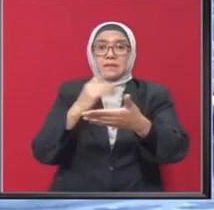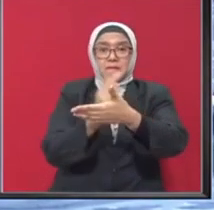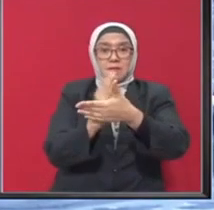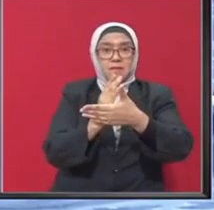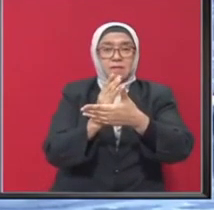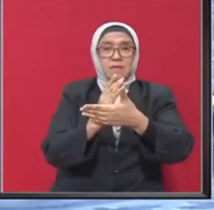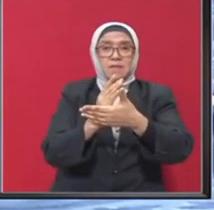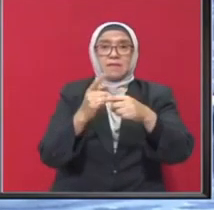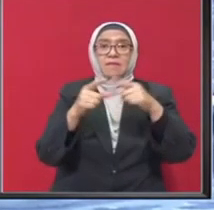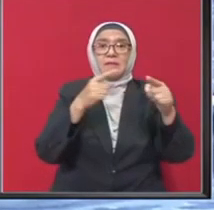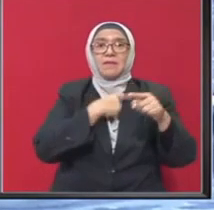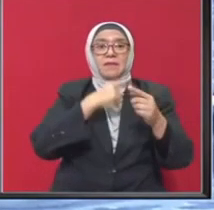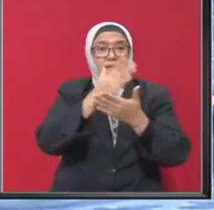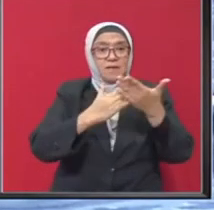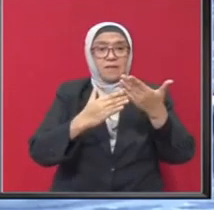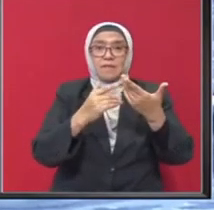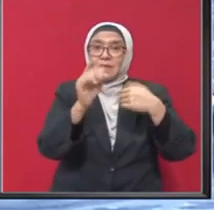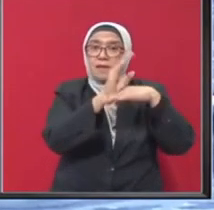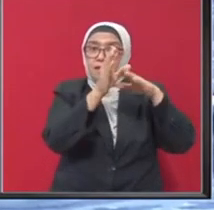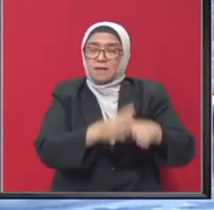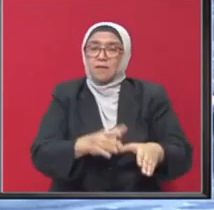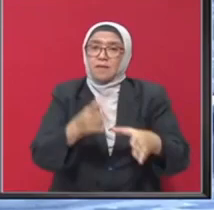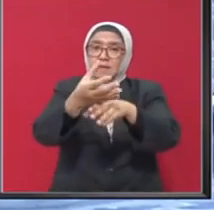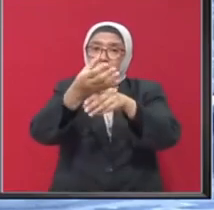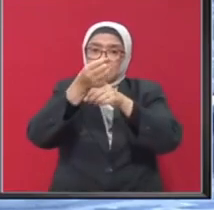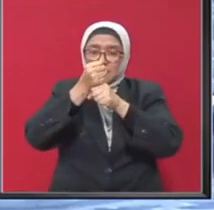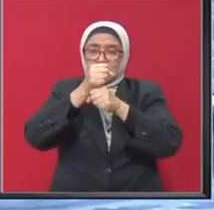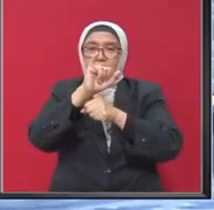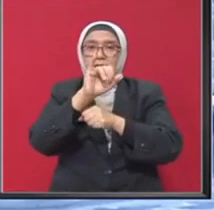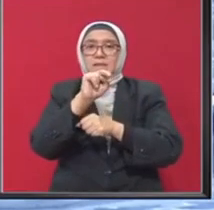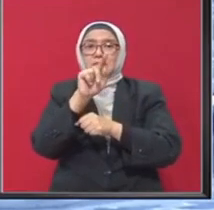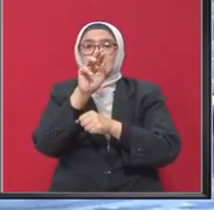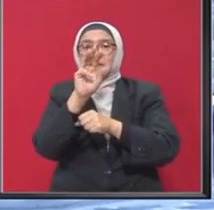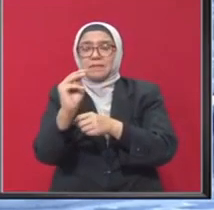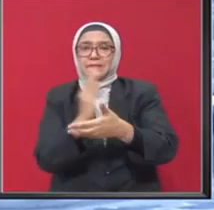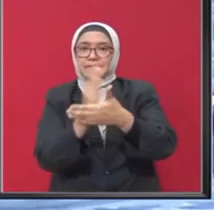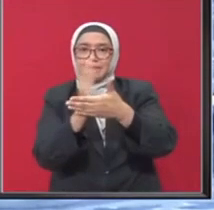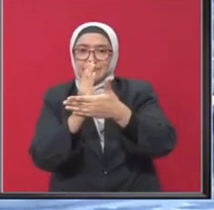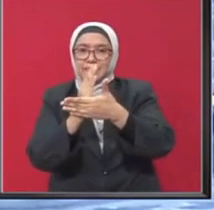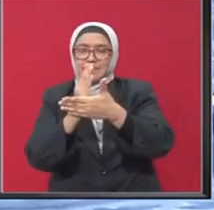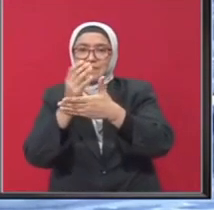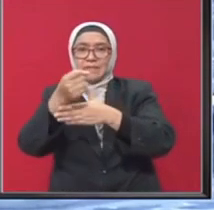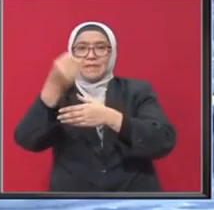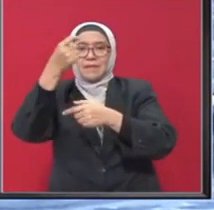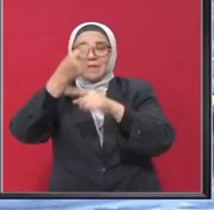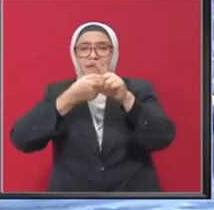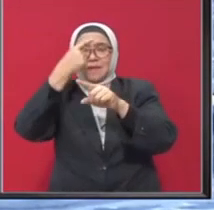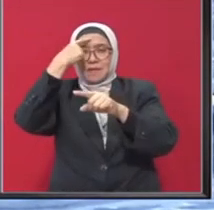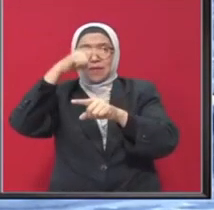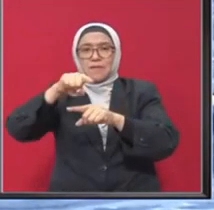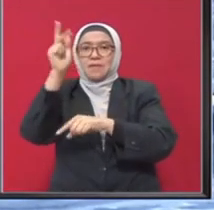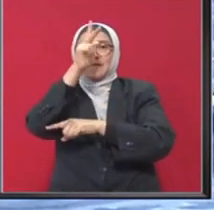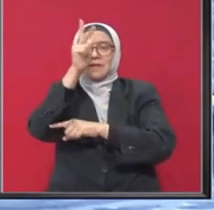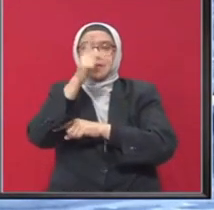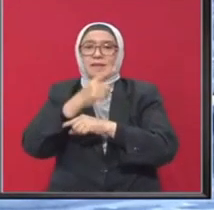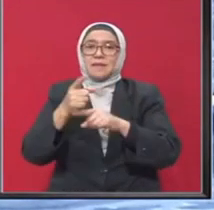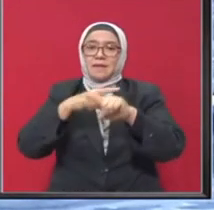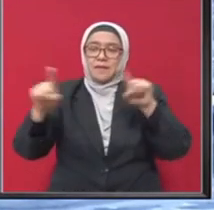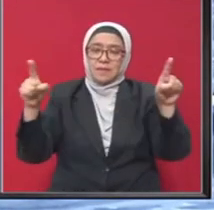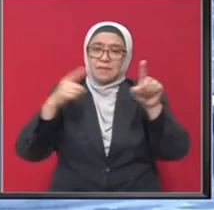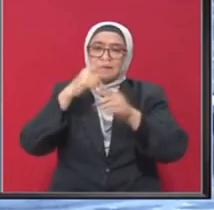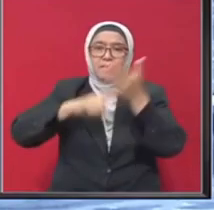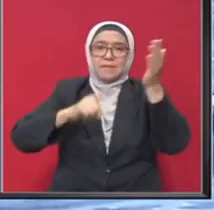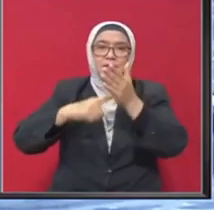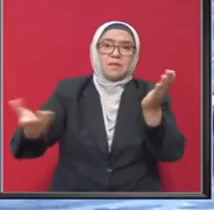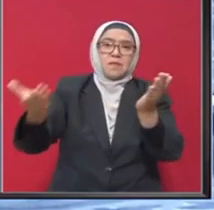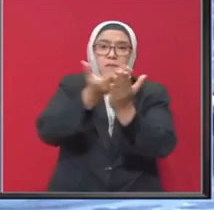terhadap kerajaan namun demikian ada beberapa permohonan lain yang sedang ditetapkan tariknya oleh pihak